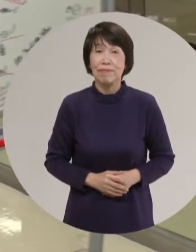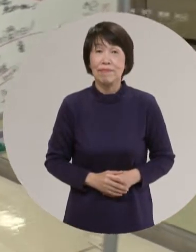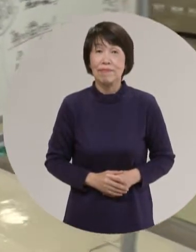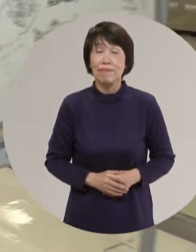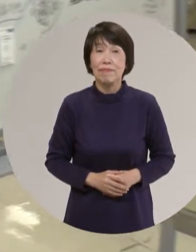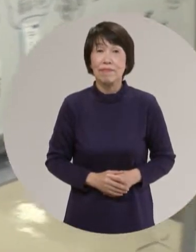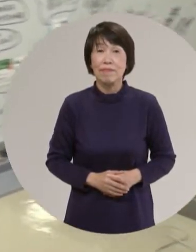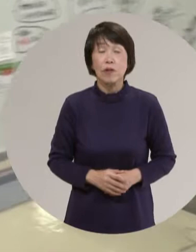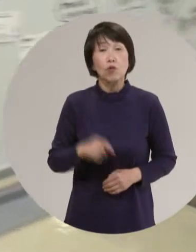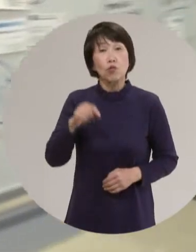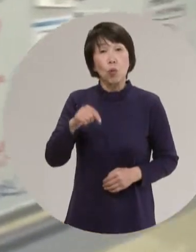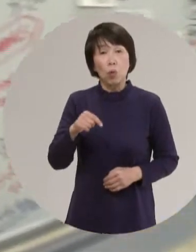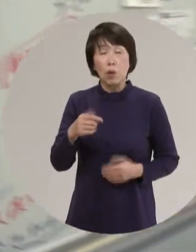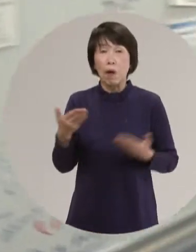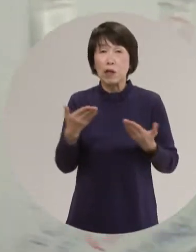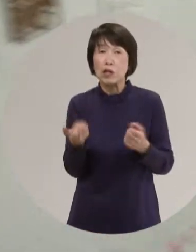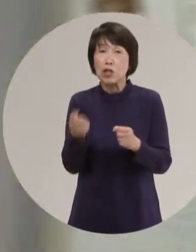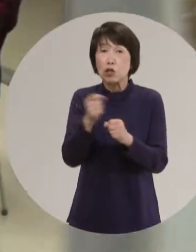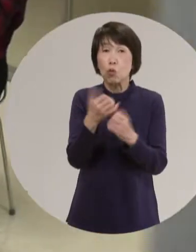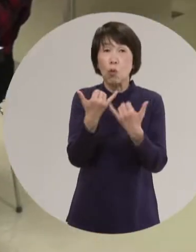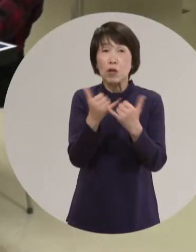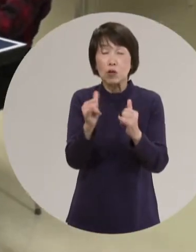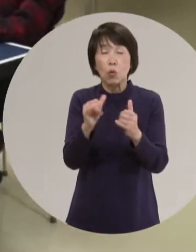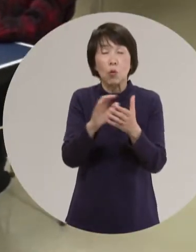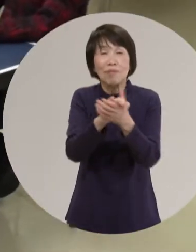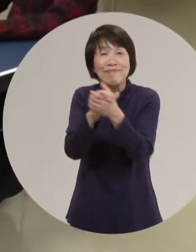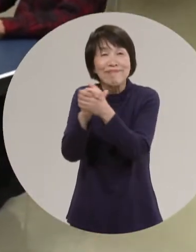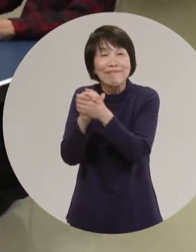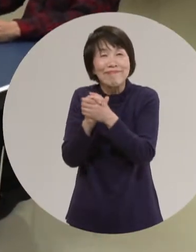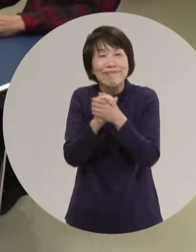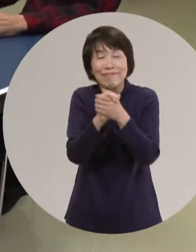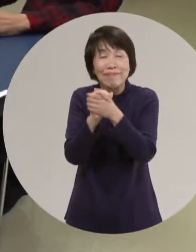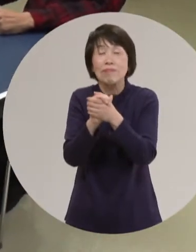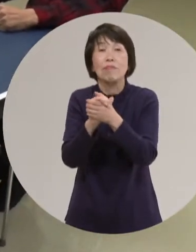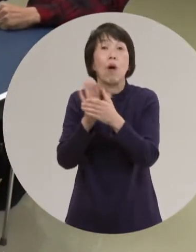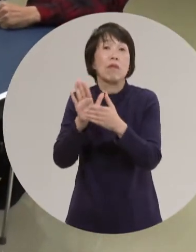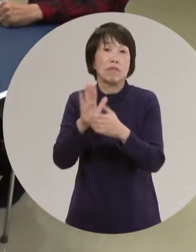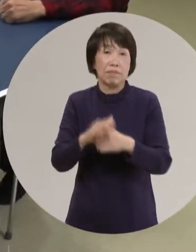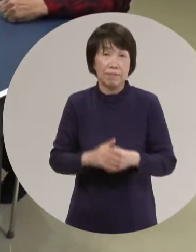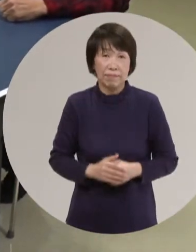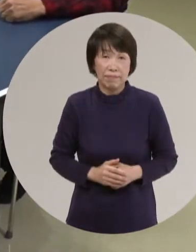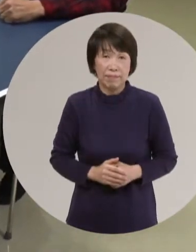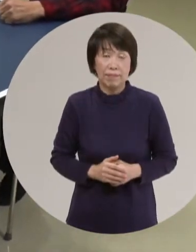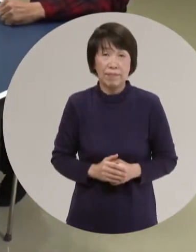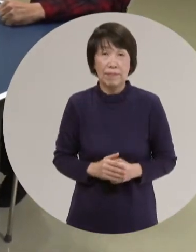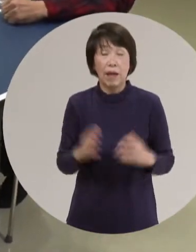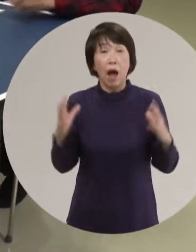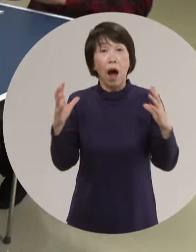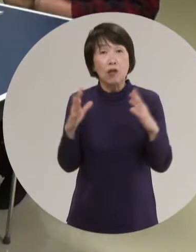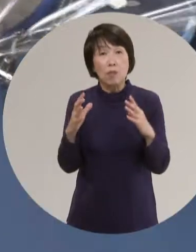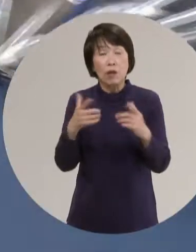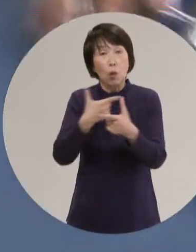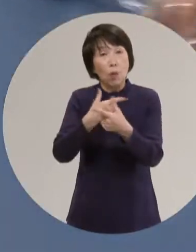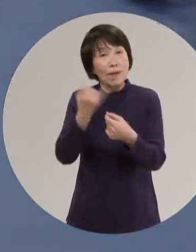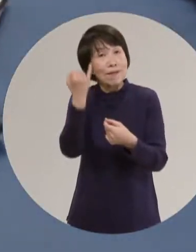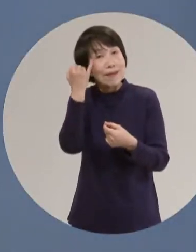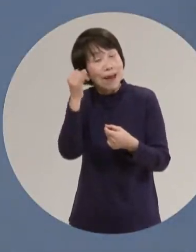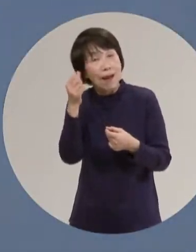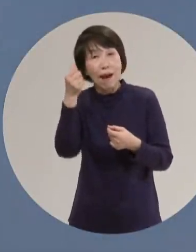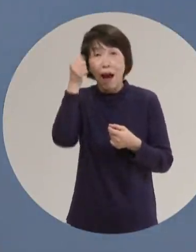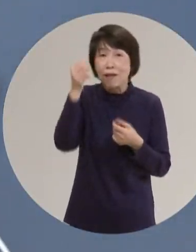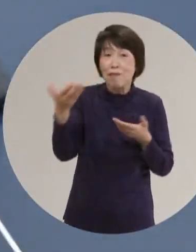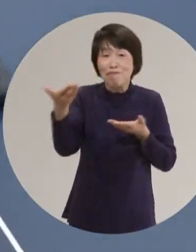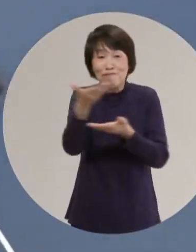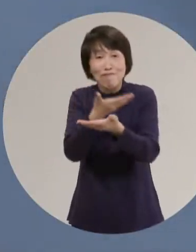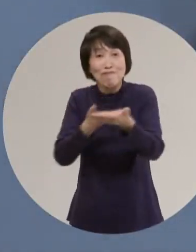企業プラザ兵庫では起業家の横のつながりも大切にしているんです。起業家が集い、それぞれの意見